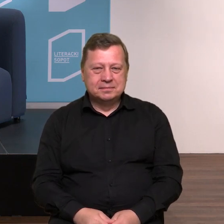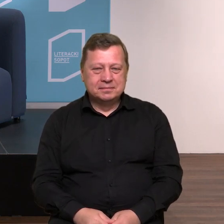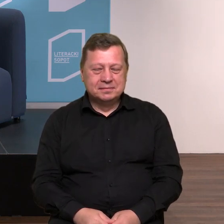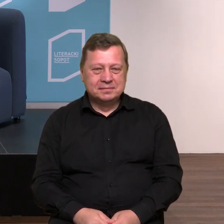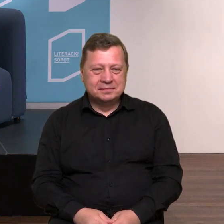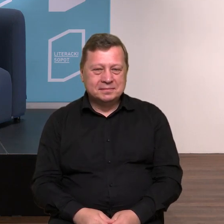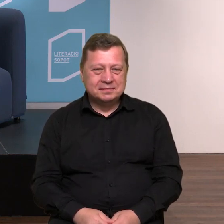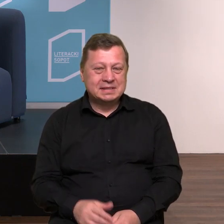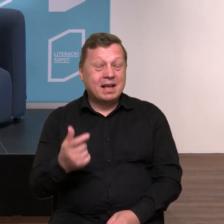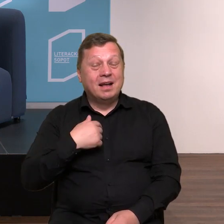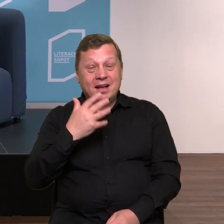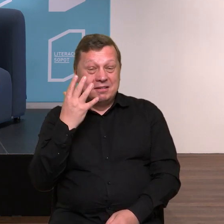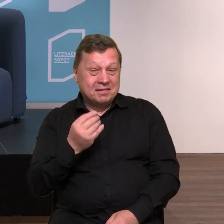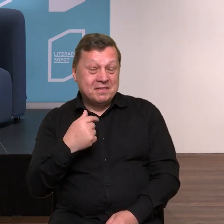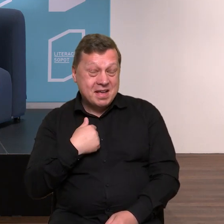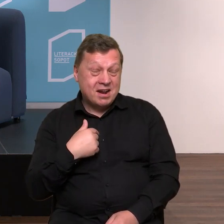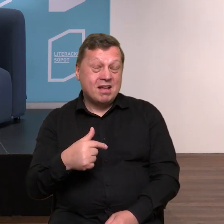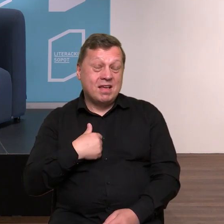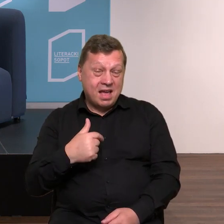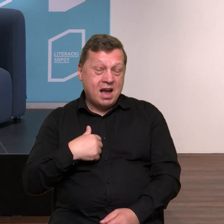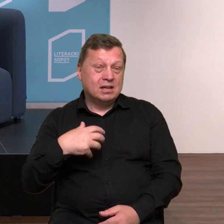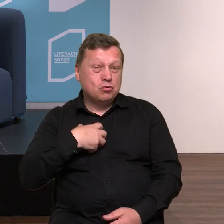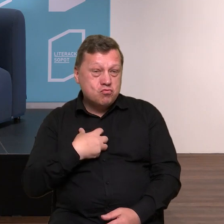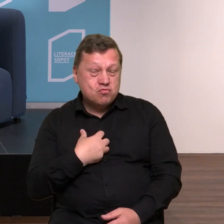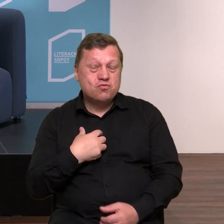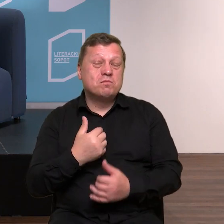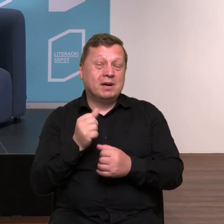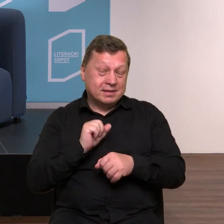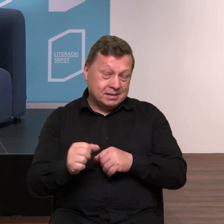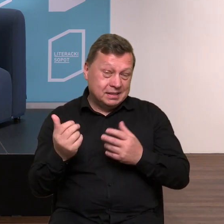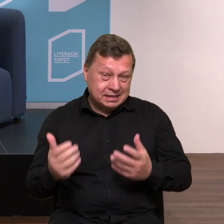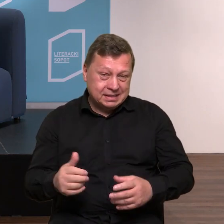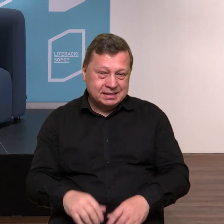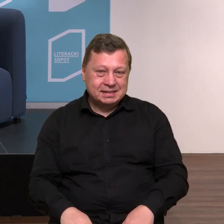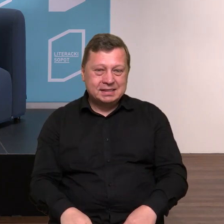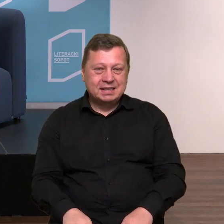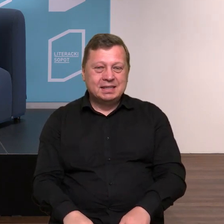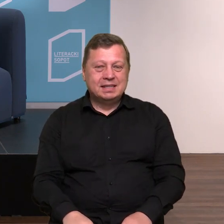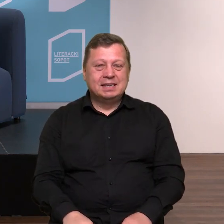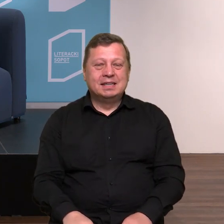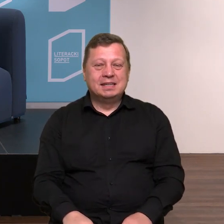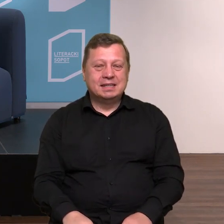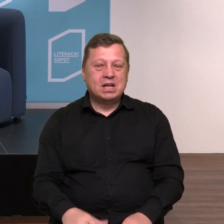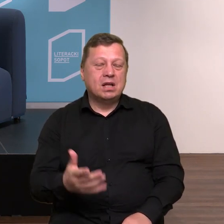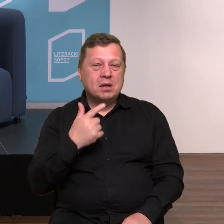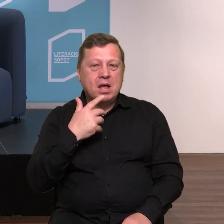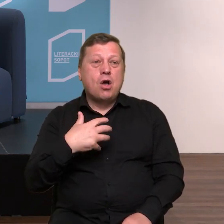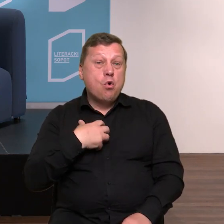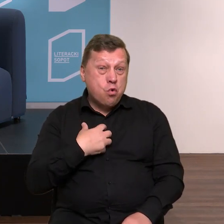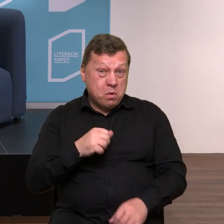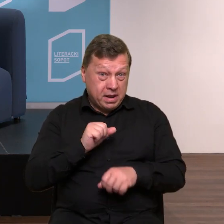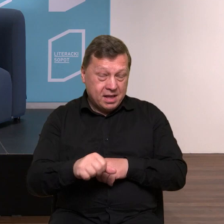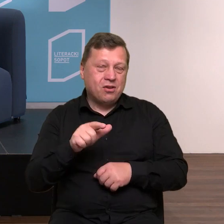No, wygląda na to, że jestem bardzo dowcipna. Aber Humor hilft ja auch, ale humor